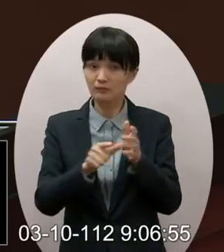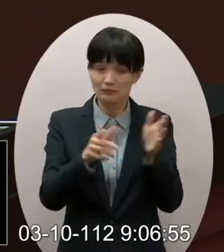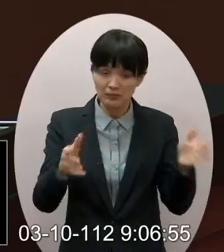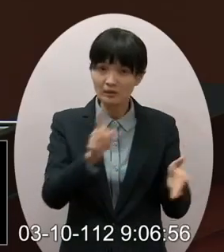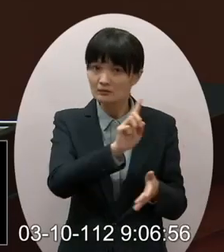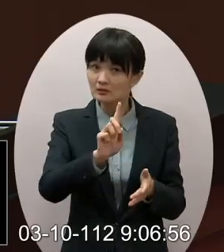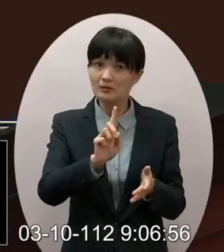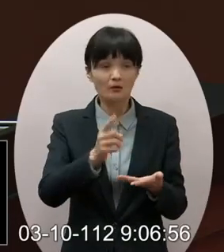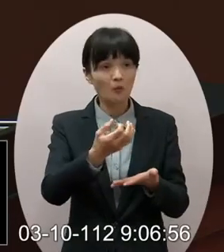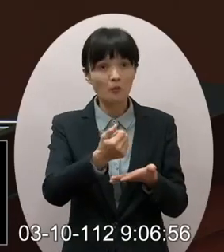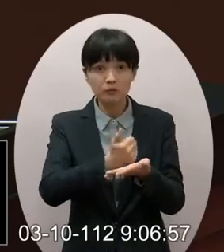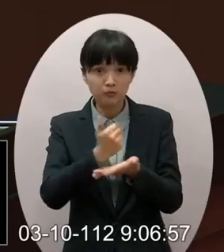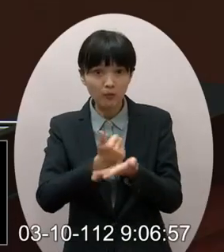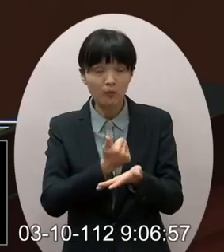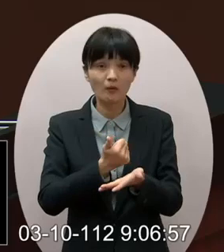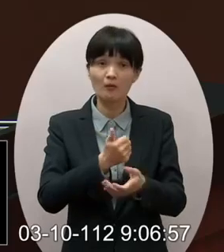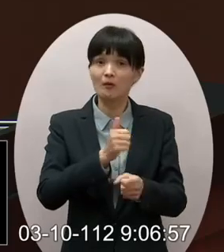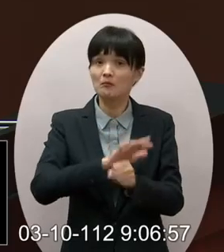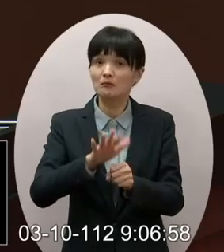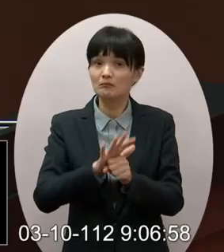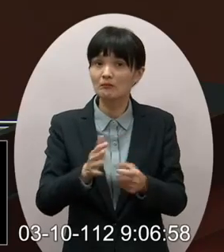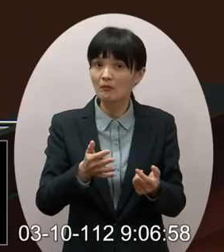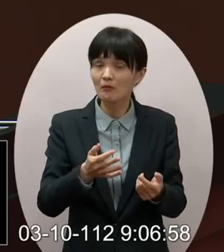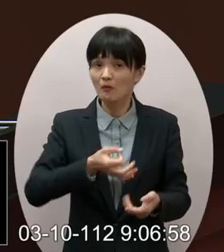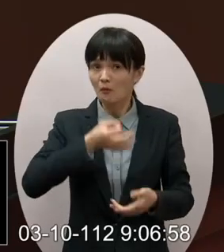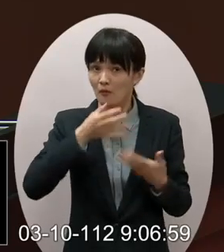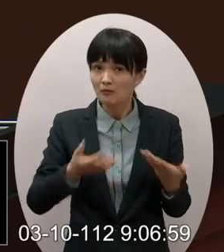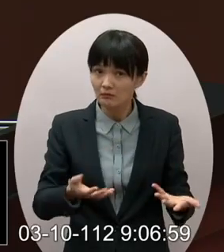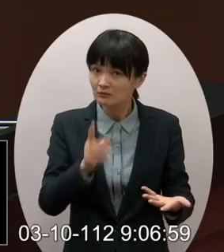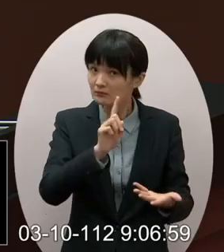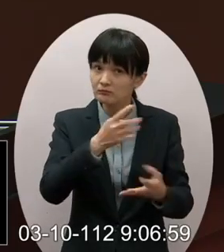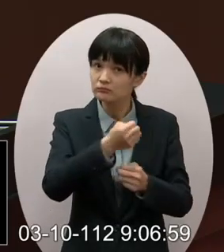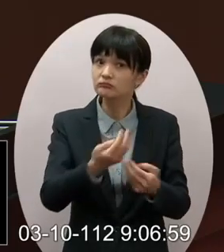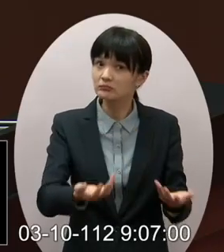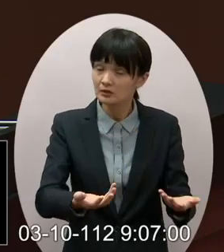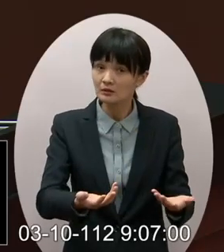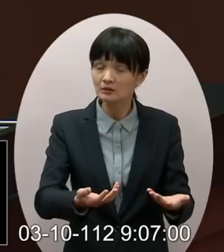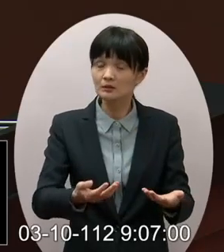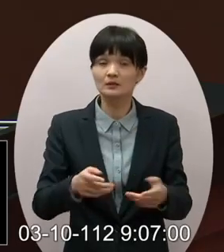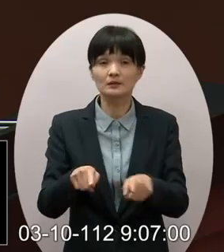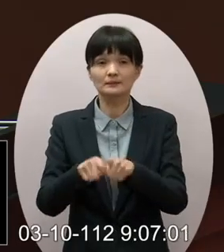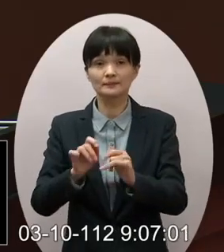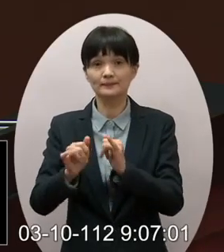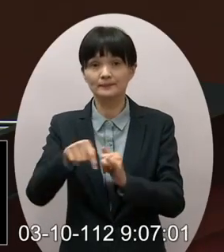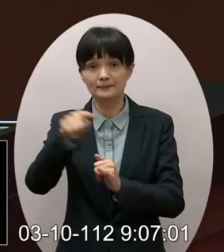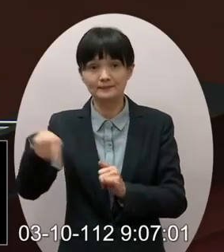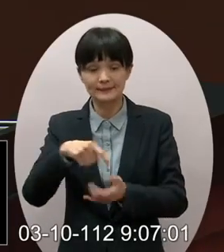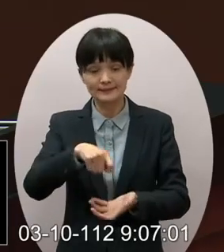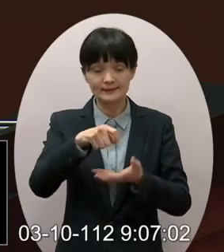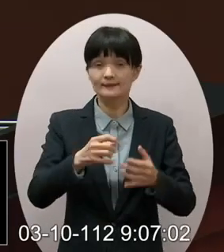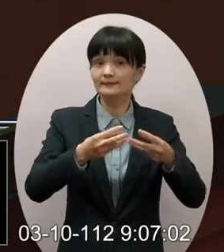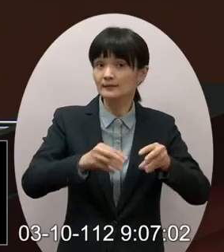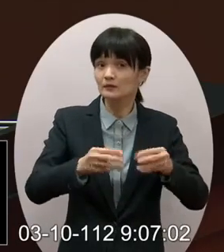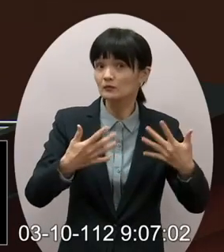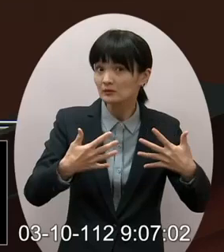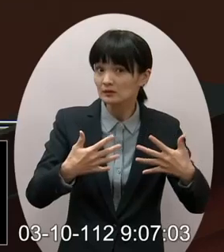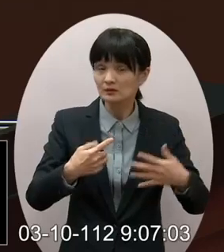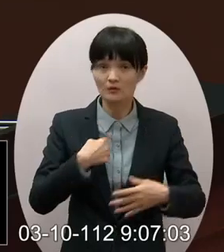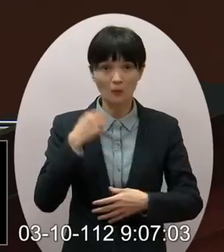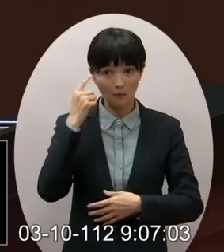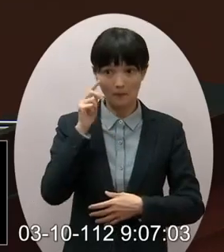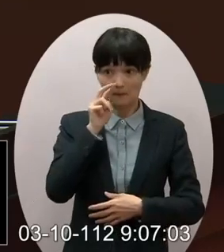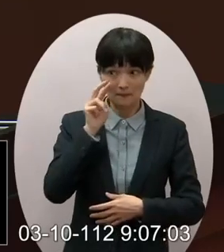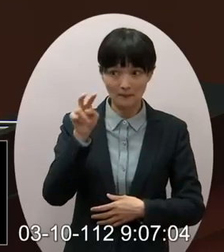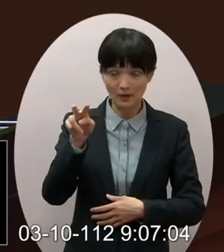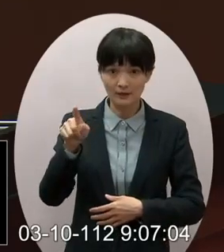蛋，能不能给国人一个明白的交代？当一般的小老百姓在讲蛋的问题的时候，我们却看到同一时